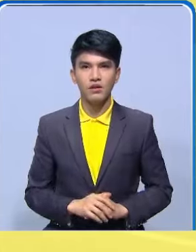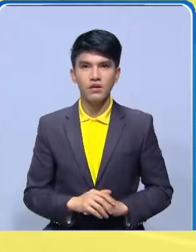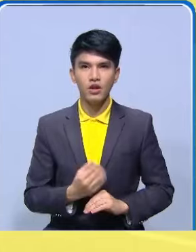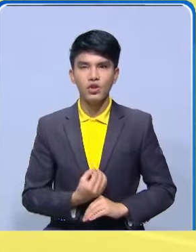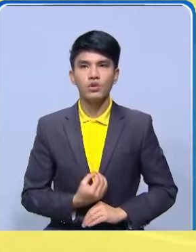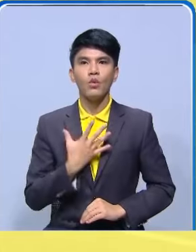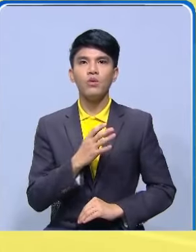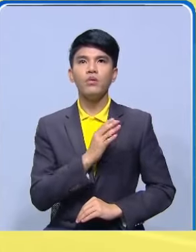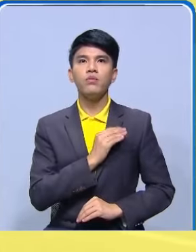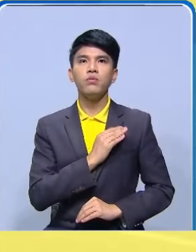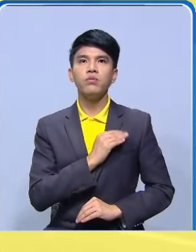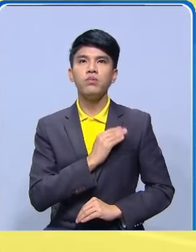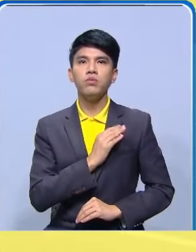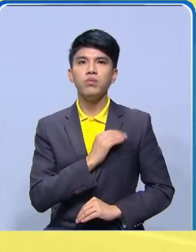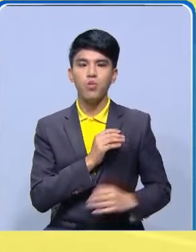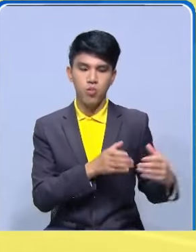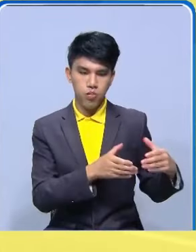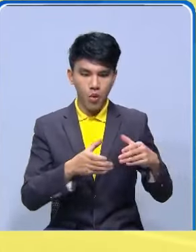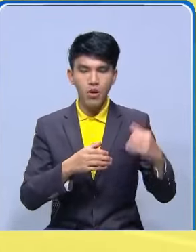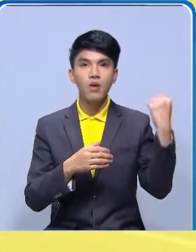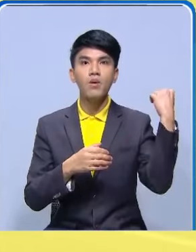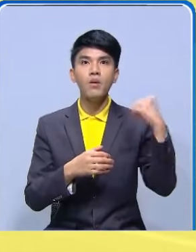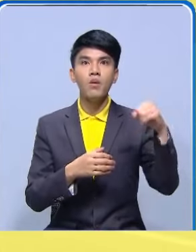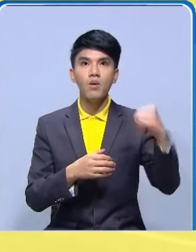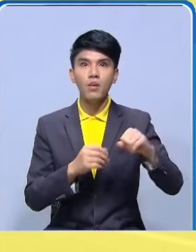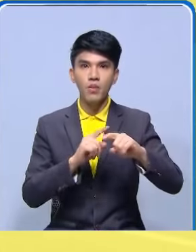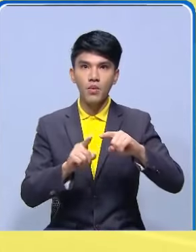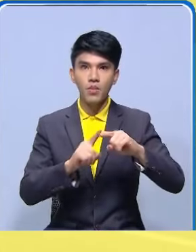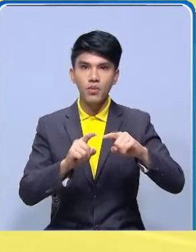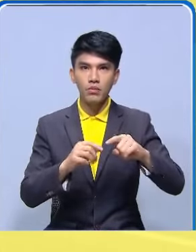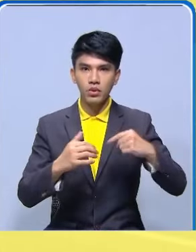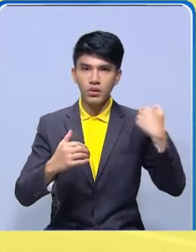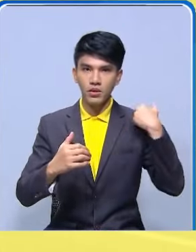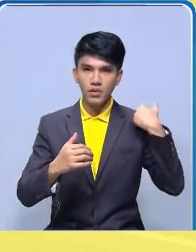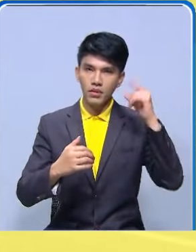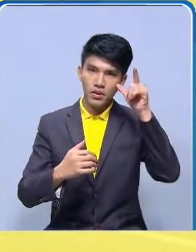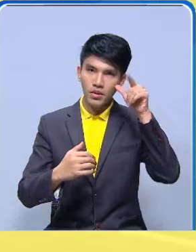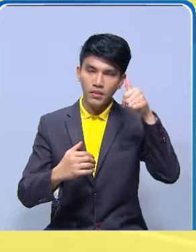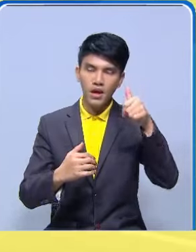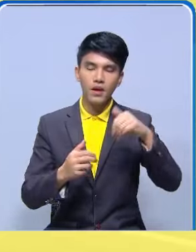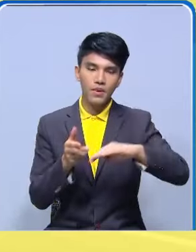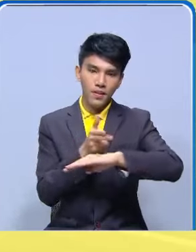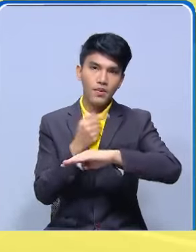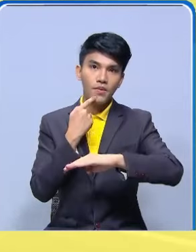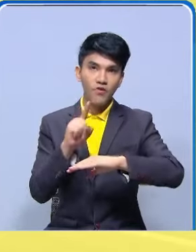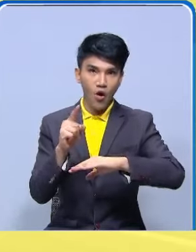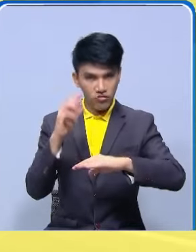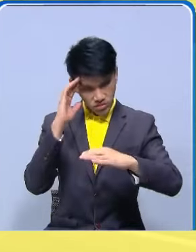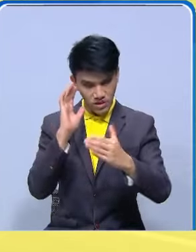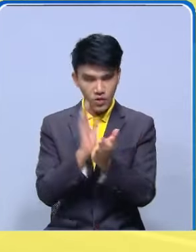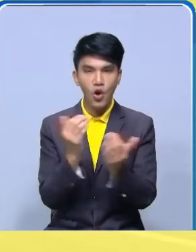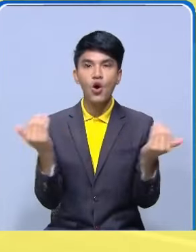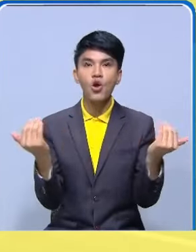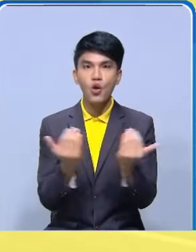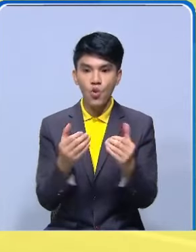ตกใจอ่ะอีกฝ่ายนึงมากันเป็น 10อ่ะครับแล้วก็พกมีดมาด้วยอ่ะครับแม่ผู้เสียหายนำคลิปนี้มาร้องเรียนนะครับบอกว่าลูกชายกับ